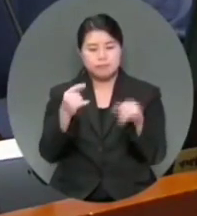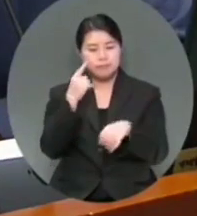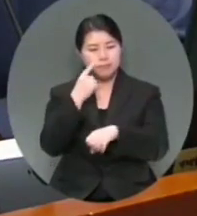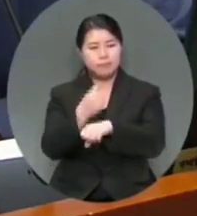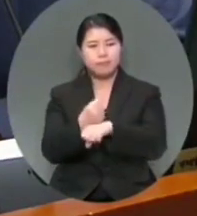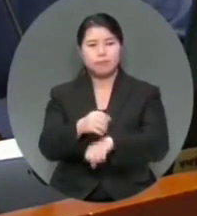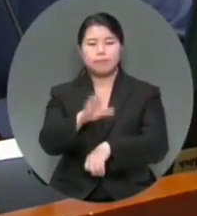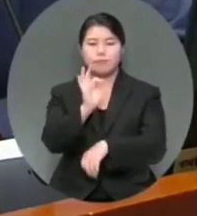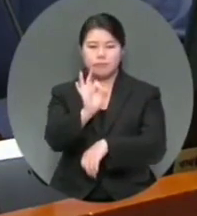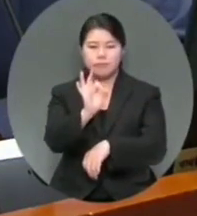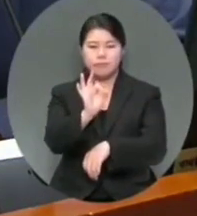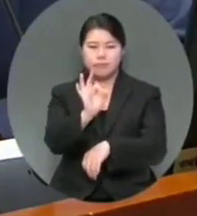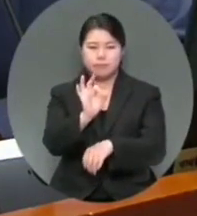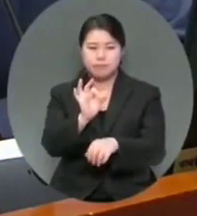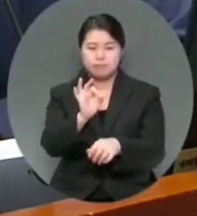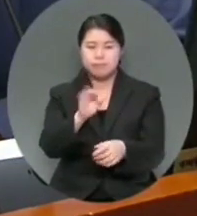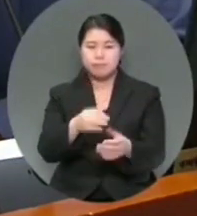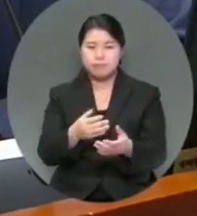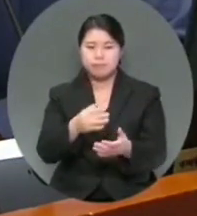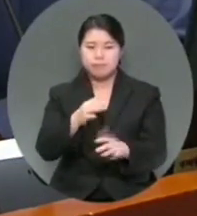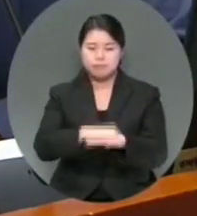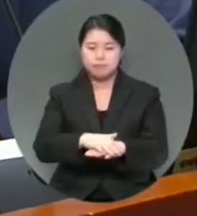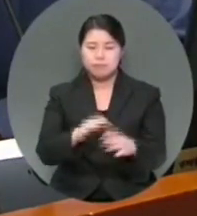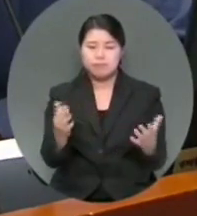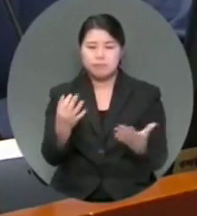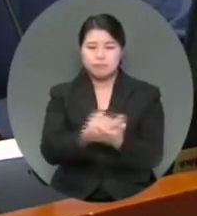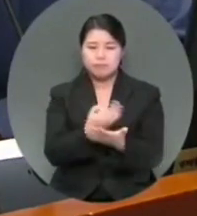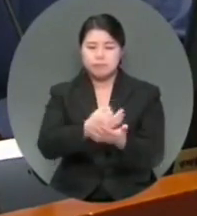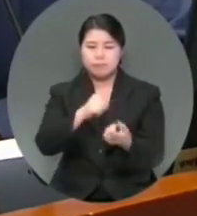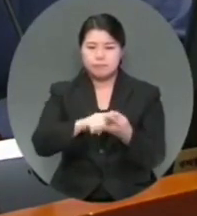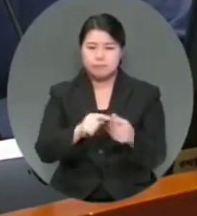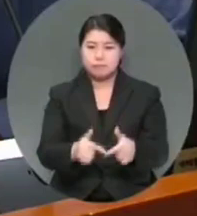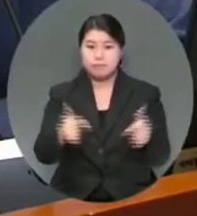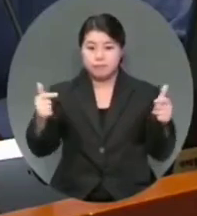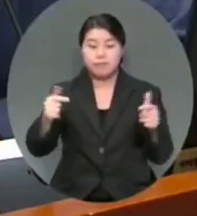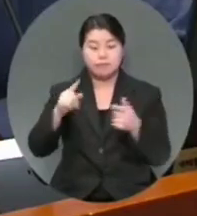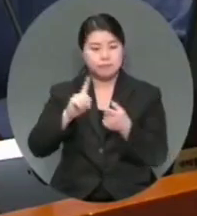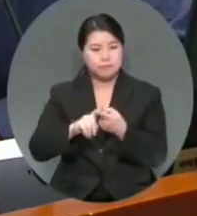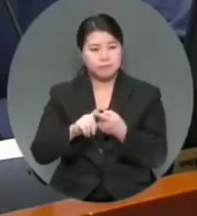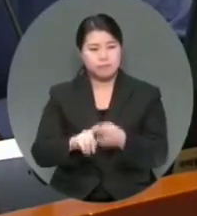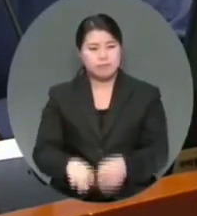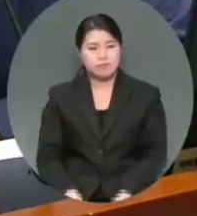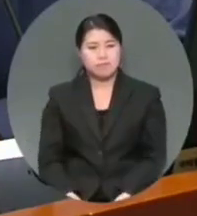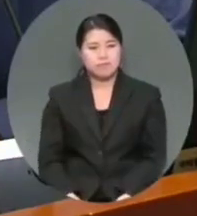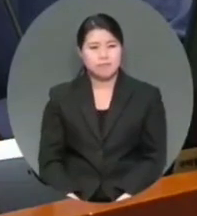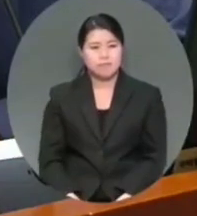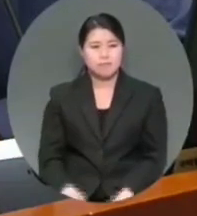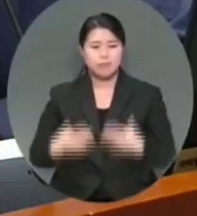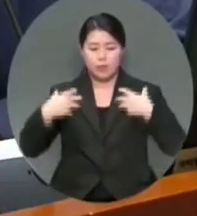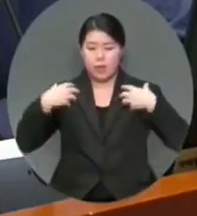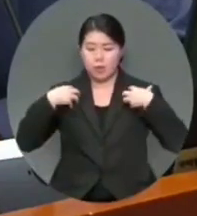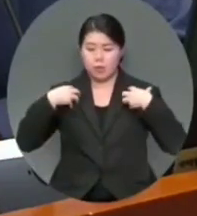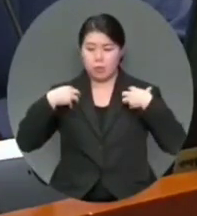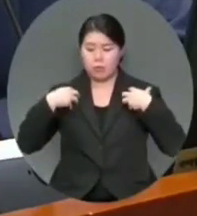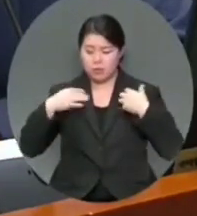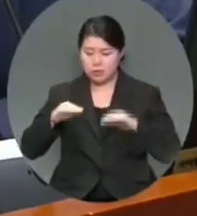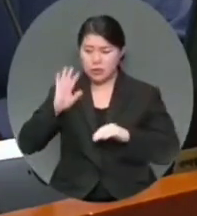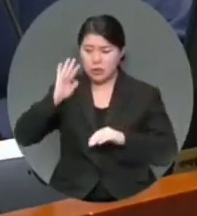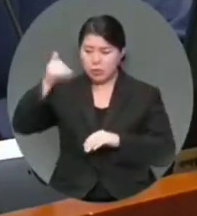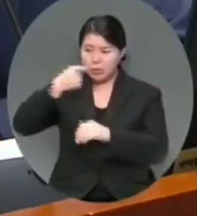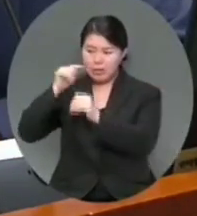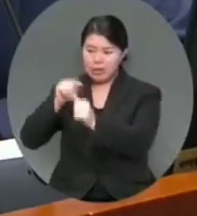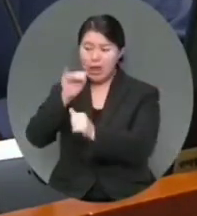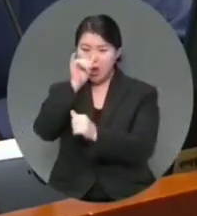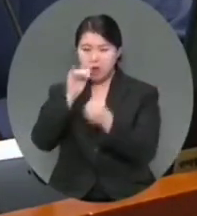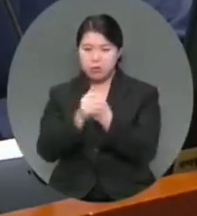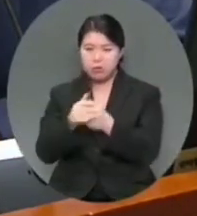연구비에 대해서 증액을 함에 있어서 그거는 정부는 대통령의 지침도 있고 하니까 그 증액